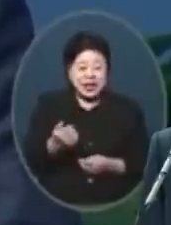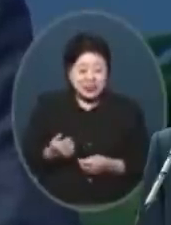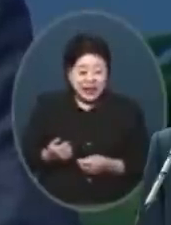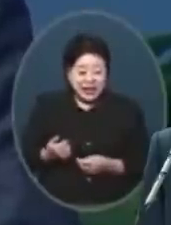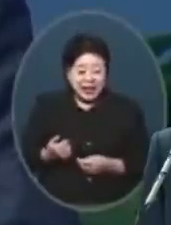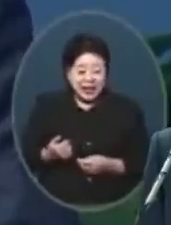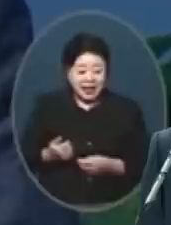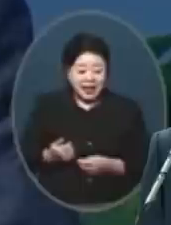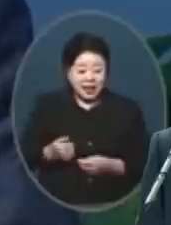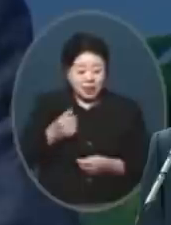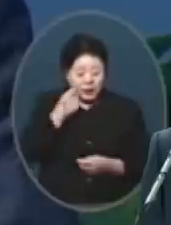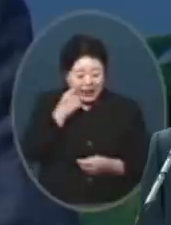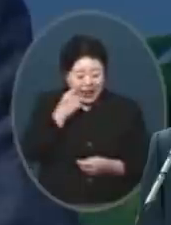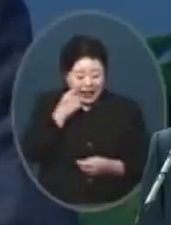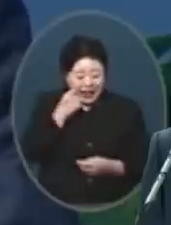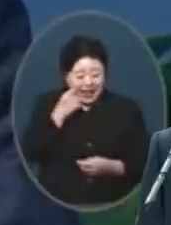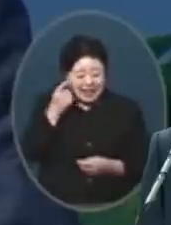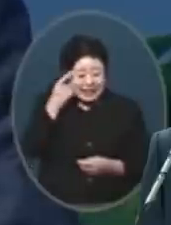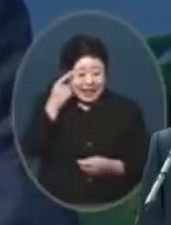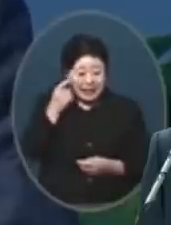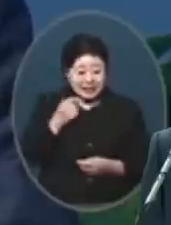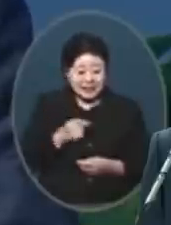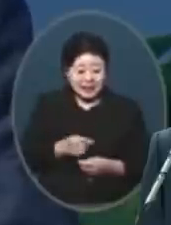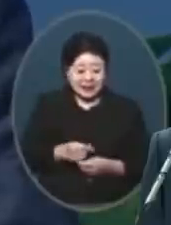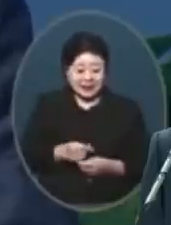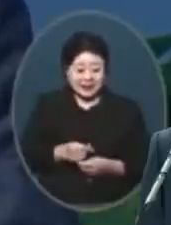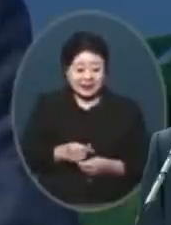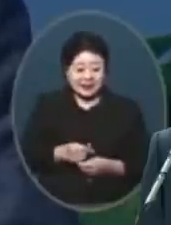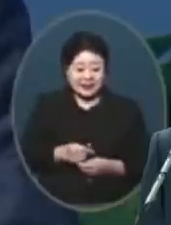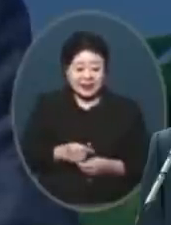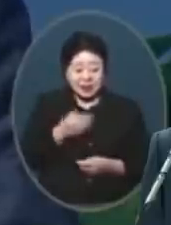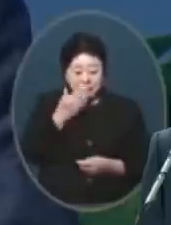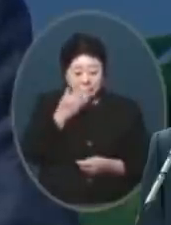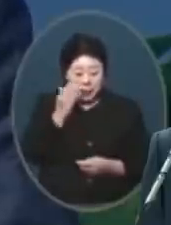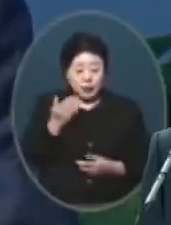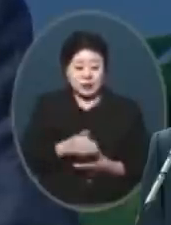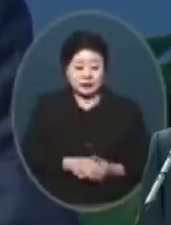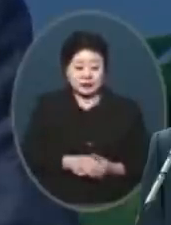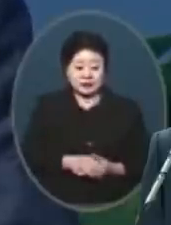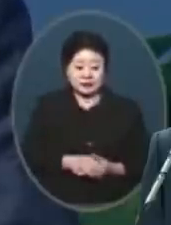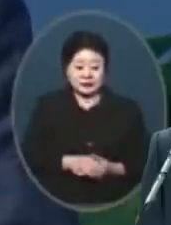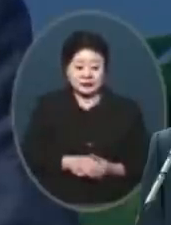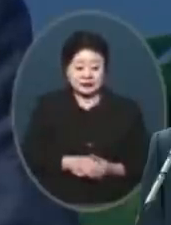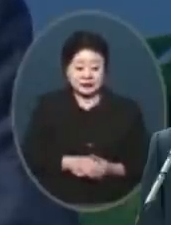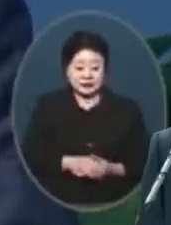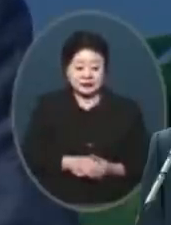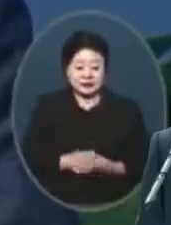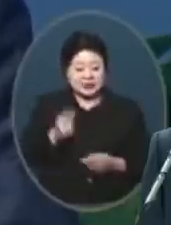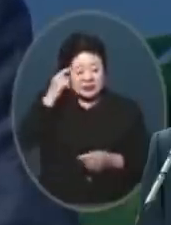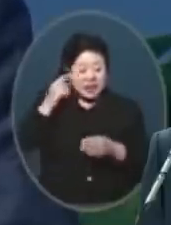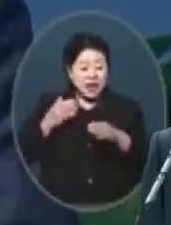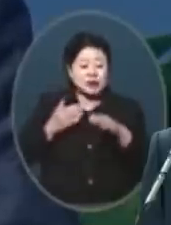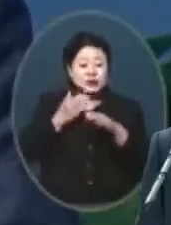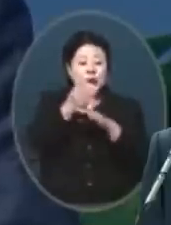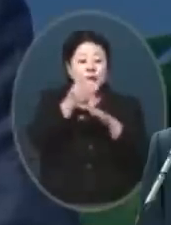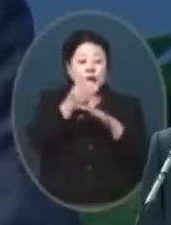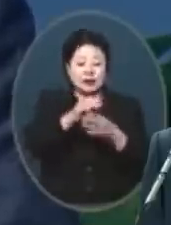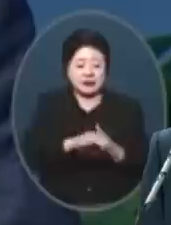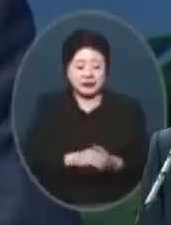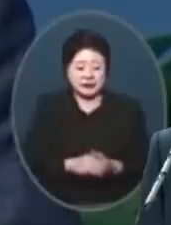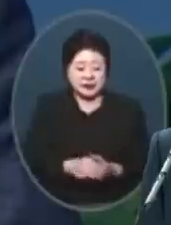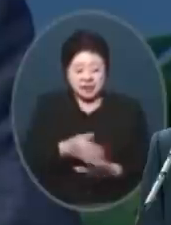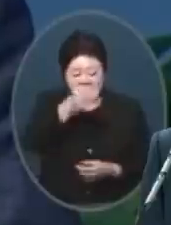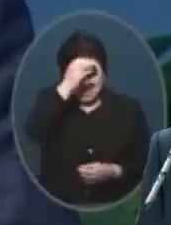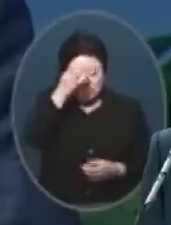해도 불가능하다고 생각했던 것들이 가능하게 되고 뿐만 아니라 상상을 초월할 정도로